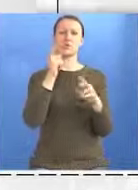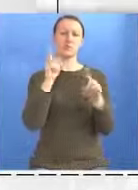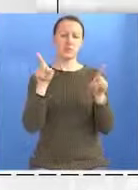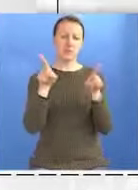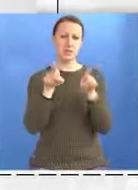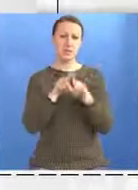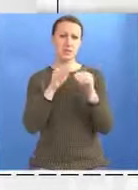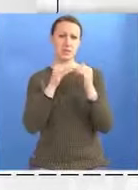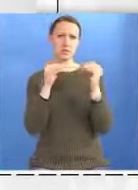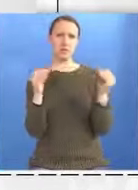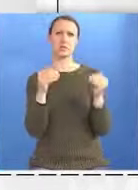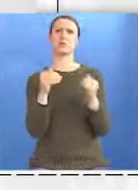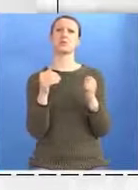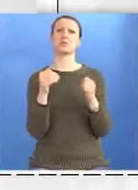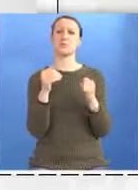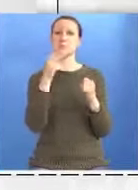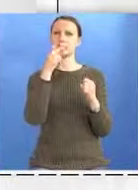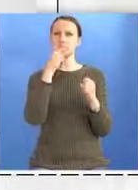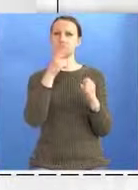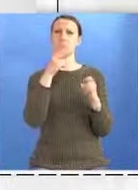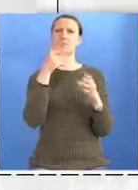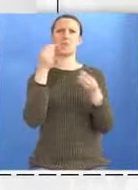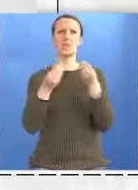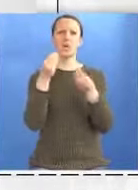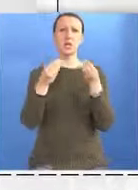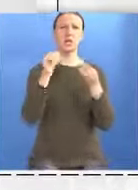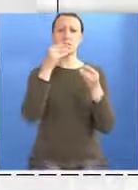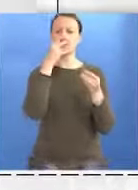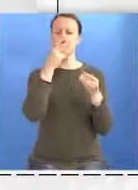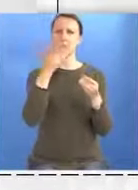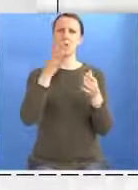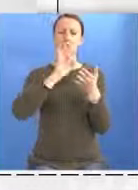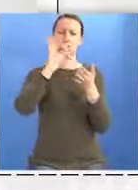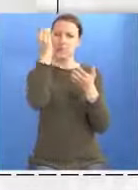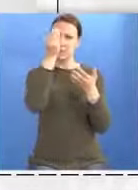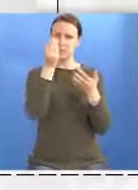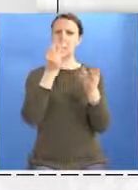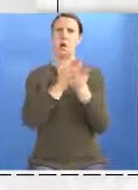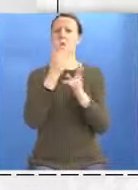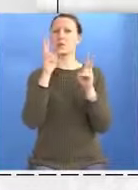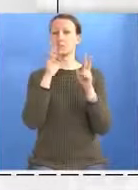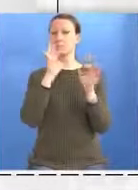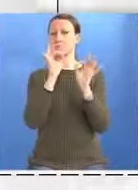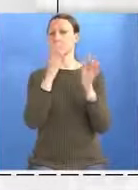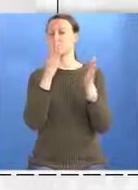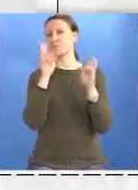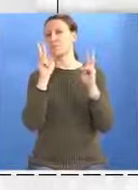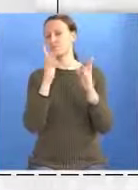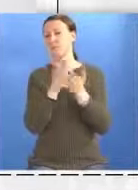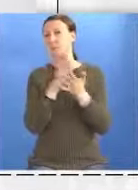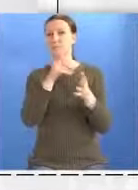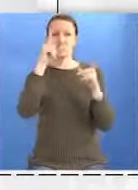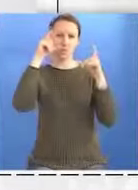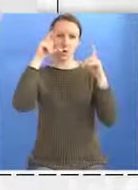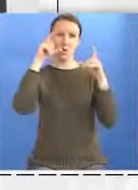likovnosti. Da, radi onu igru da ispadnu crteži, a u biti su fotografije. Pa da,